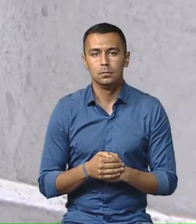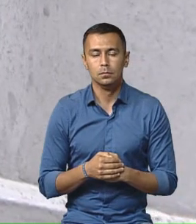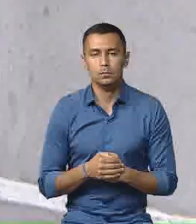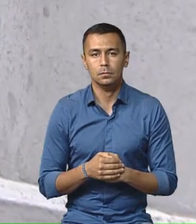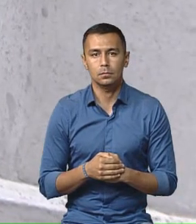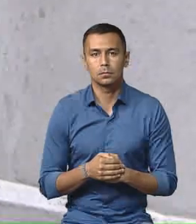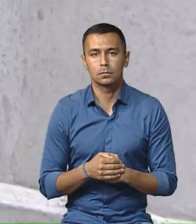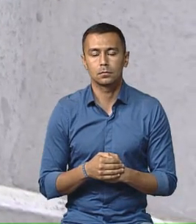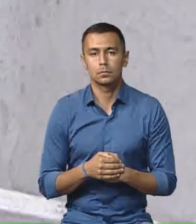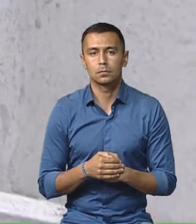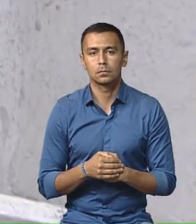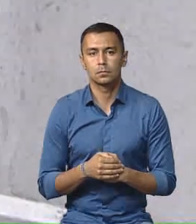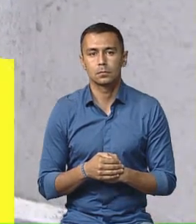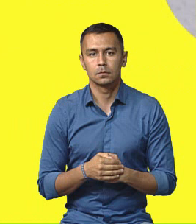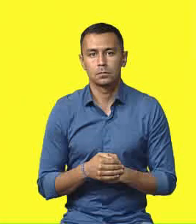на Суспільному. Хмельницький.